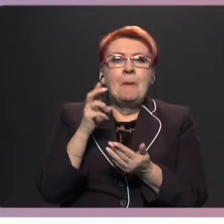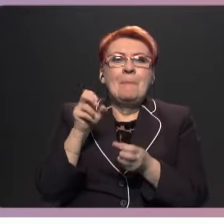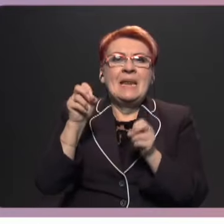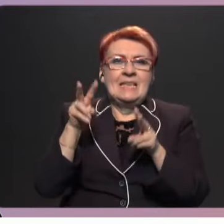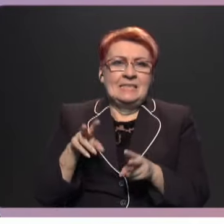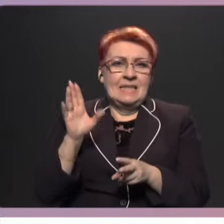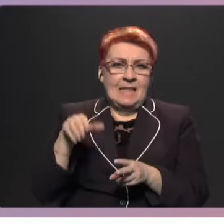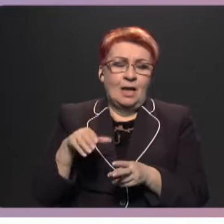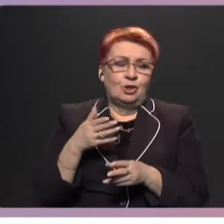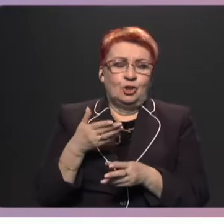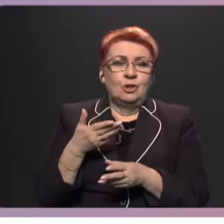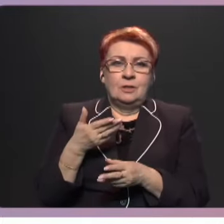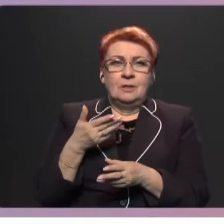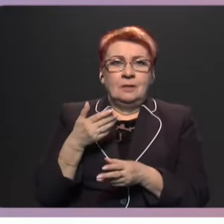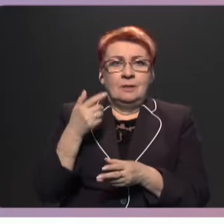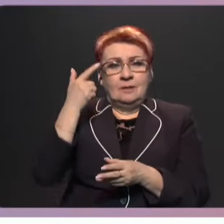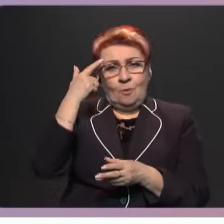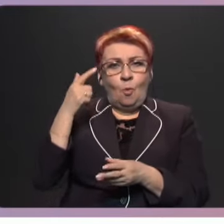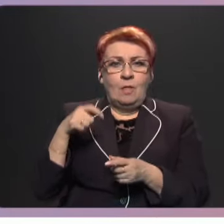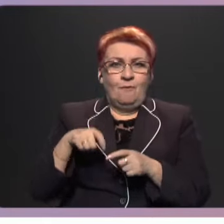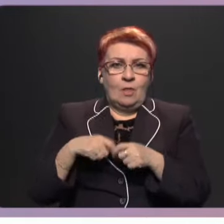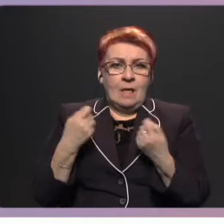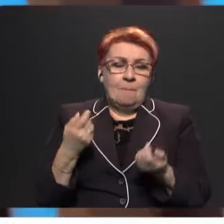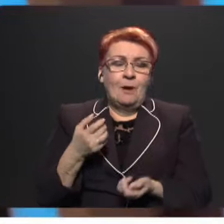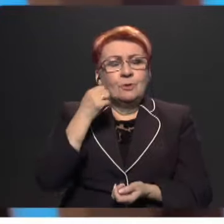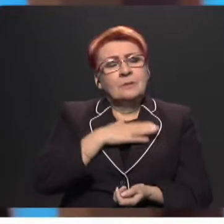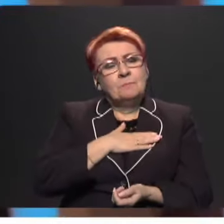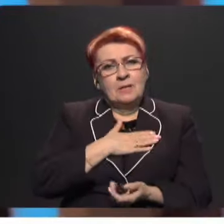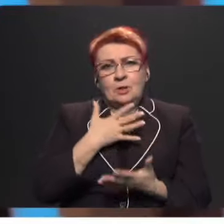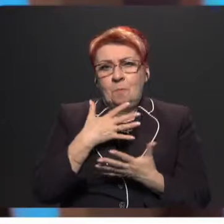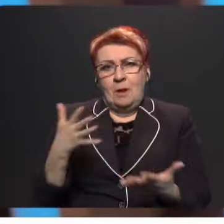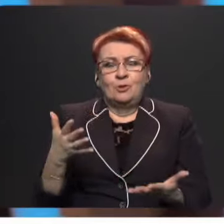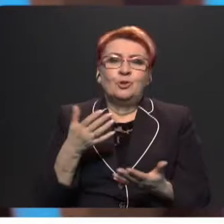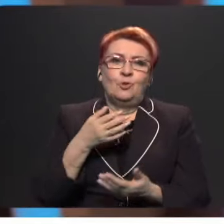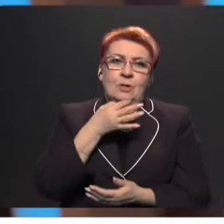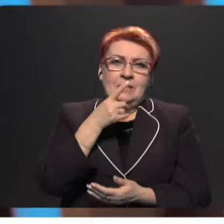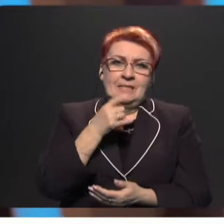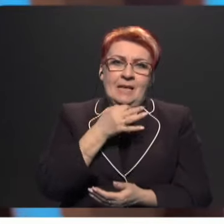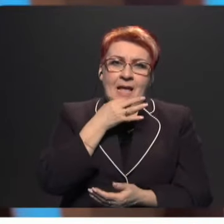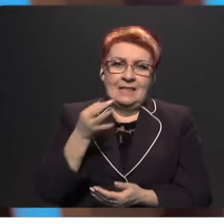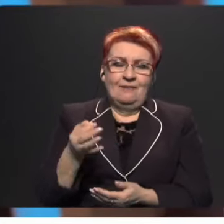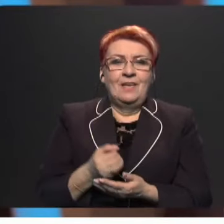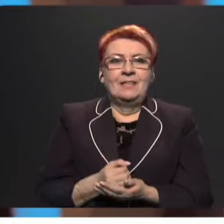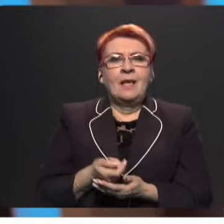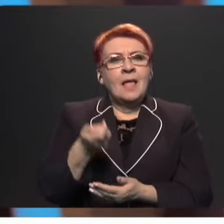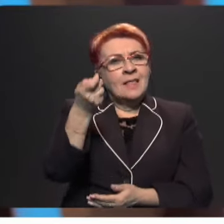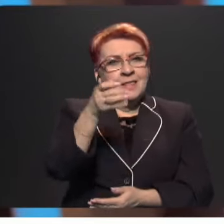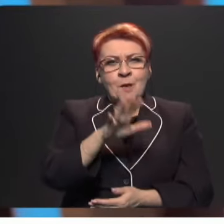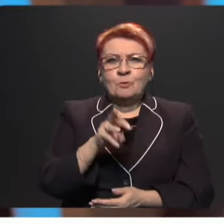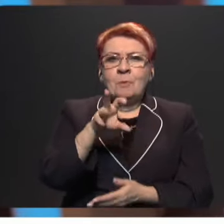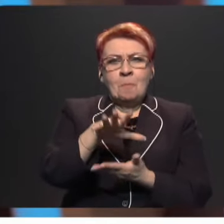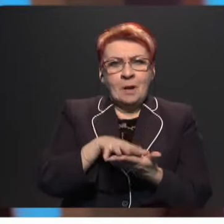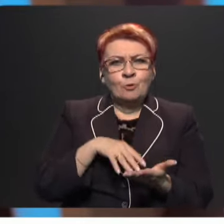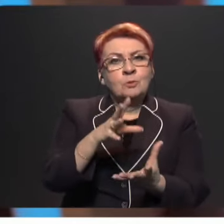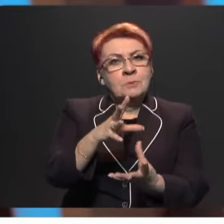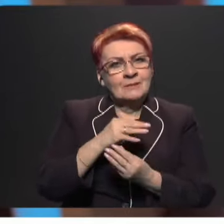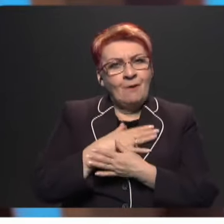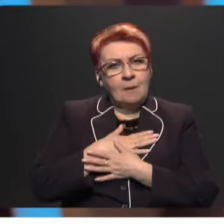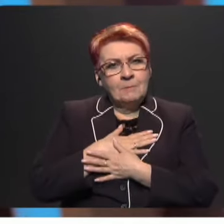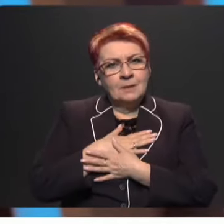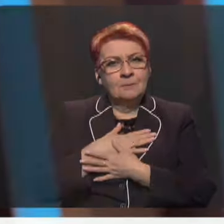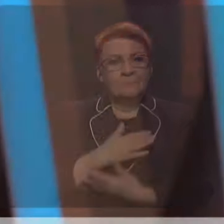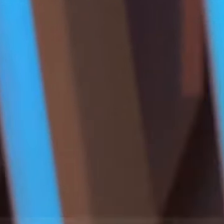именно понимать, что для тебя значит эти слова. Спасибо вам большое за ответ. А мы сейчас снова прервемся на короткую паузу и обязательно к вам